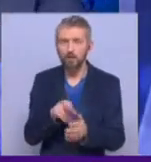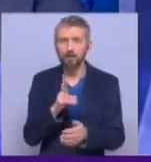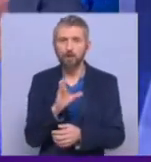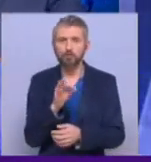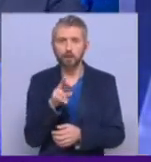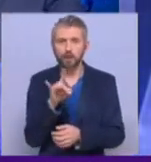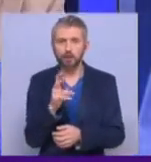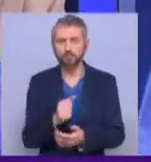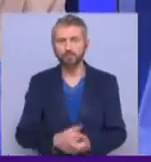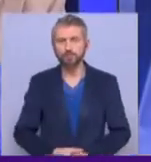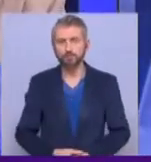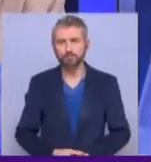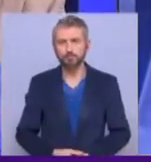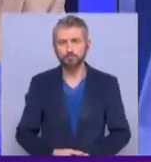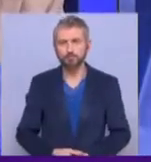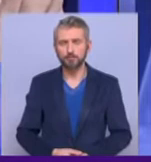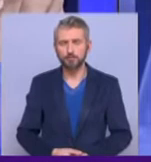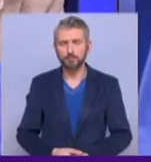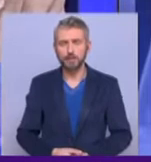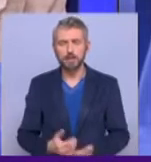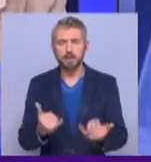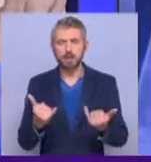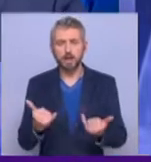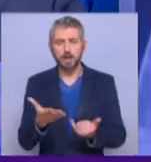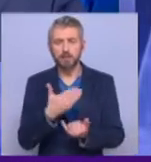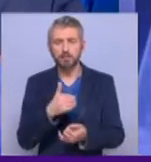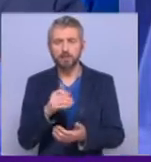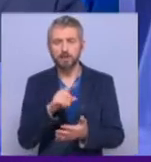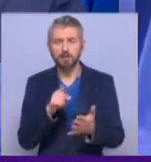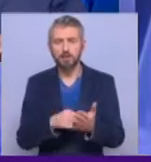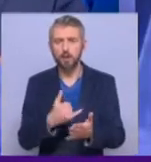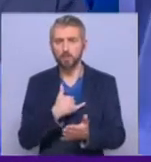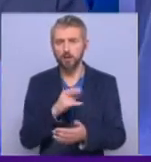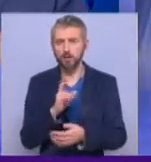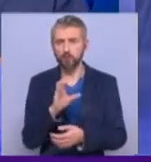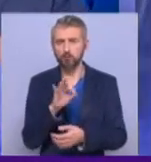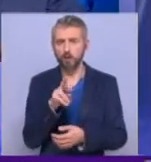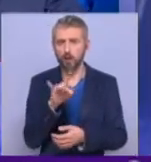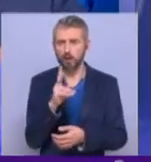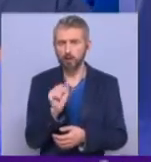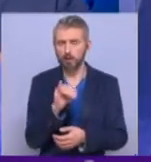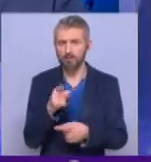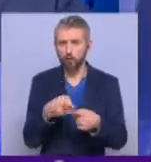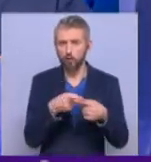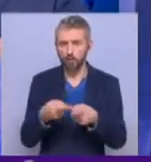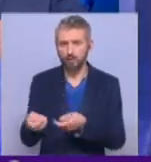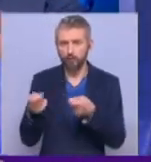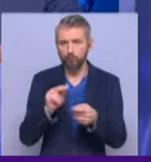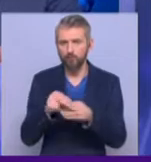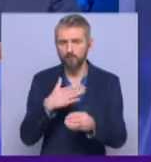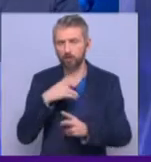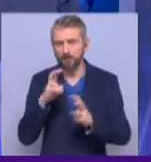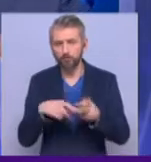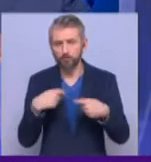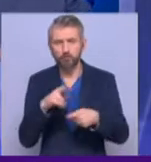яка купується в Білорусі. Там нашого ще 20 мільярдів. Вивозить. Зараз ми, от я запитання, бо в нас як солярку з Білорусі завозять через наш якийсь завод і продають